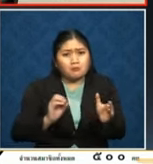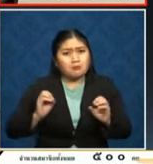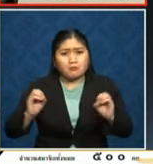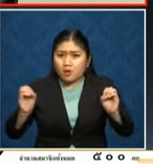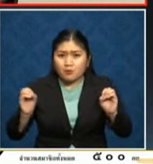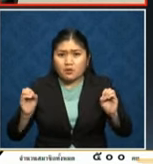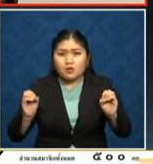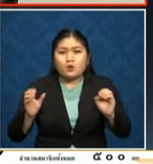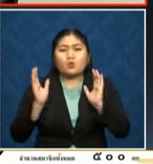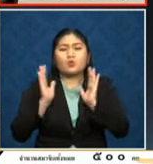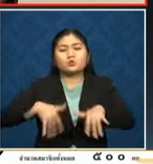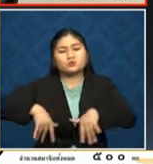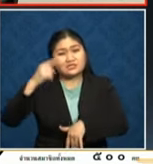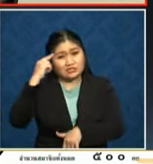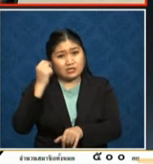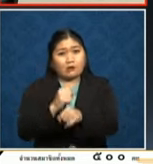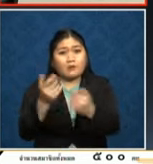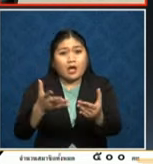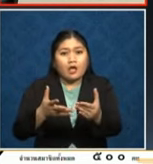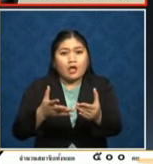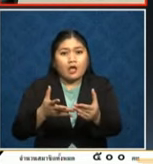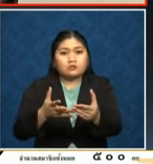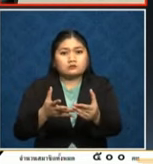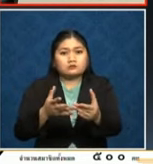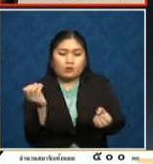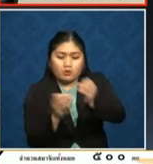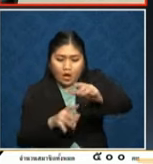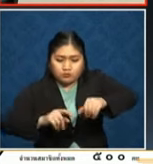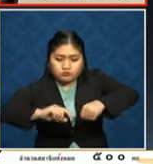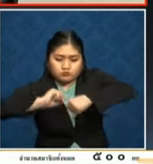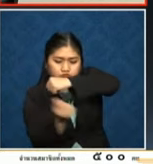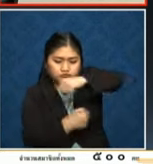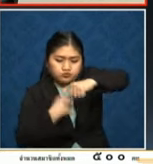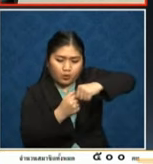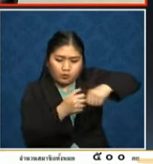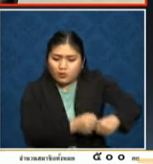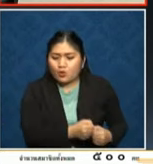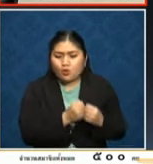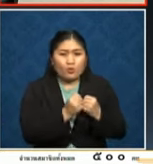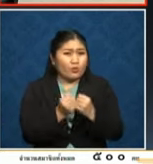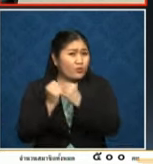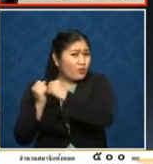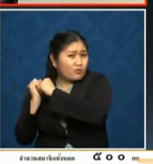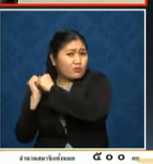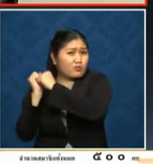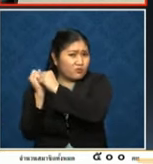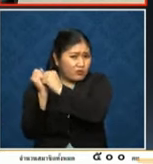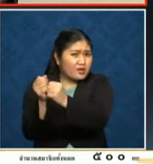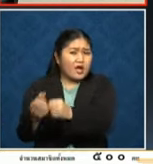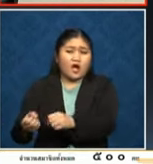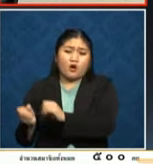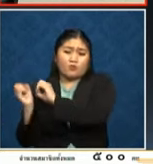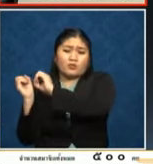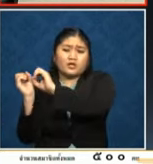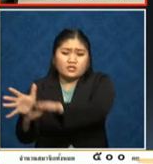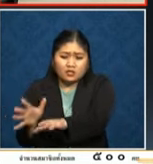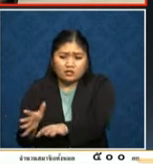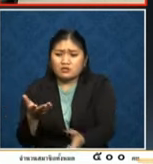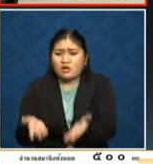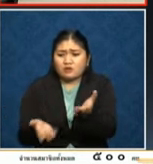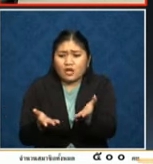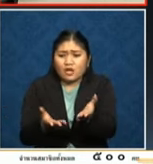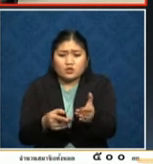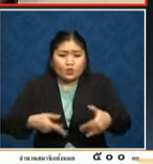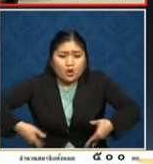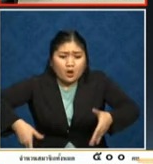วบ้านต้องหิ้วขยะของตัวเองออกไปทิ้งที่อื่นที่ตำบลอื่นตำบลใกล้เคียงหรือไม่ก็ทิ้งลงคลองบ้